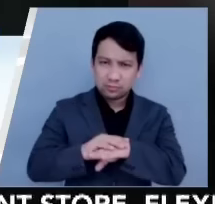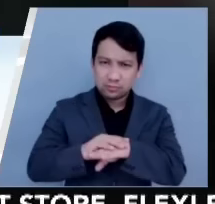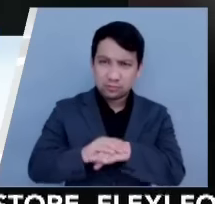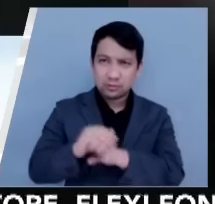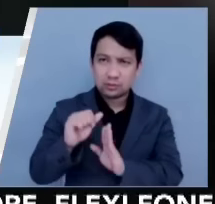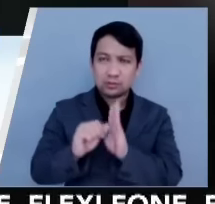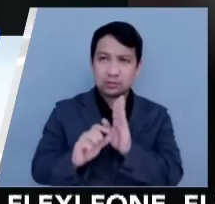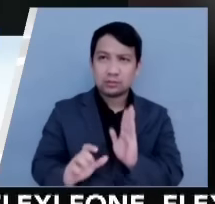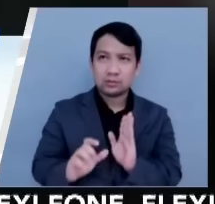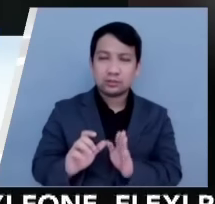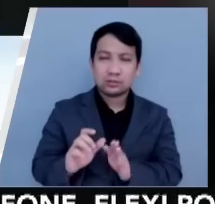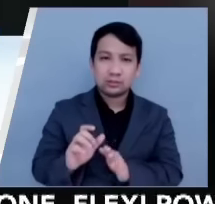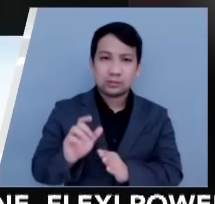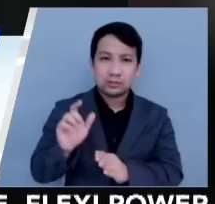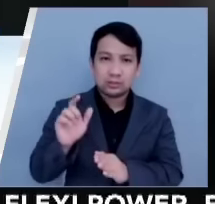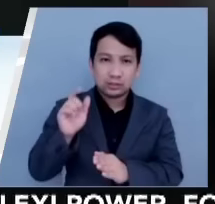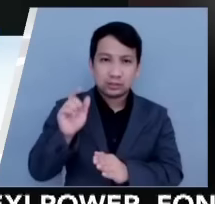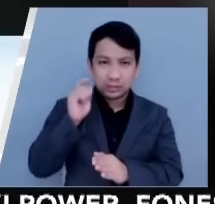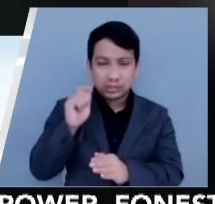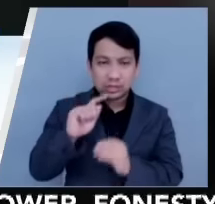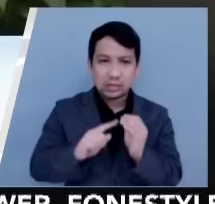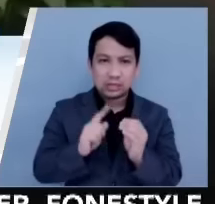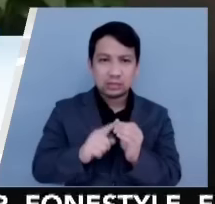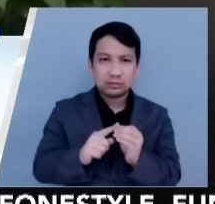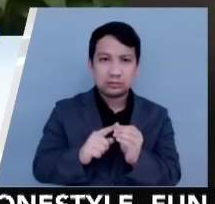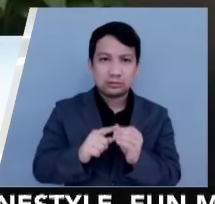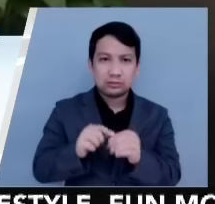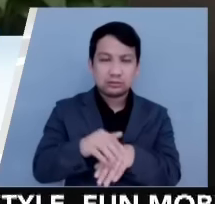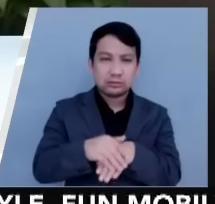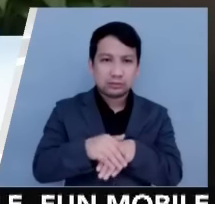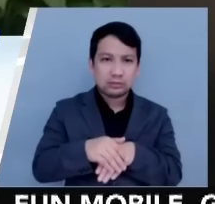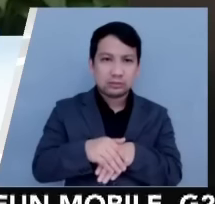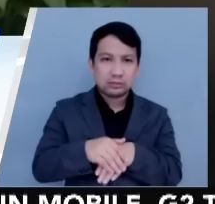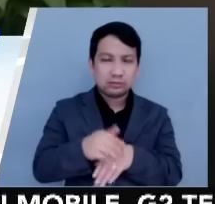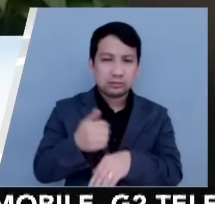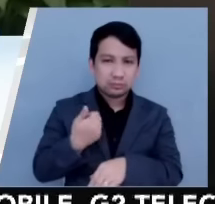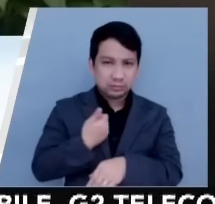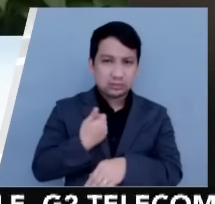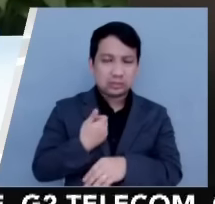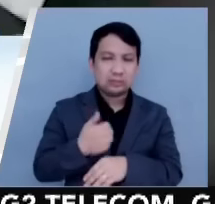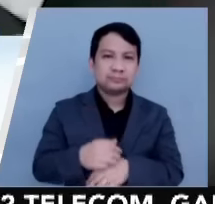Ferdinand Topacio dahil umano sa pagsasalita nito para sa kanyang kliyente.